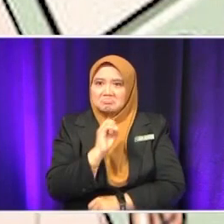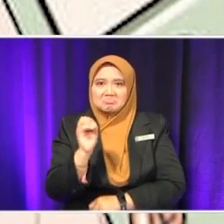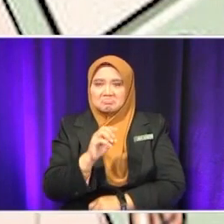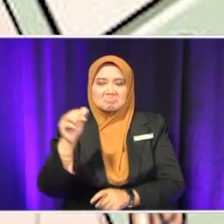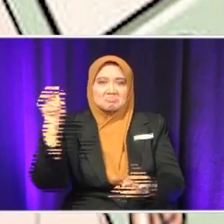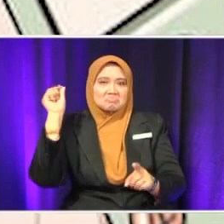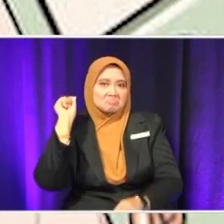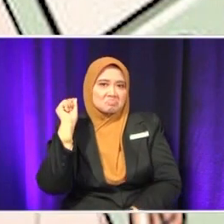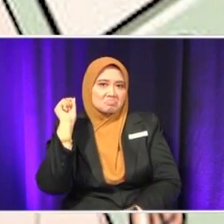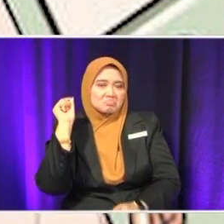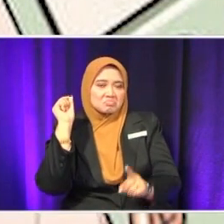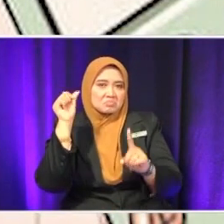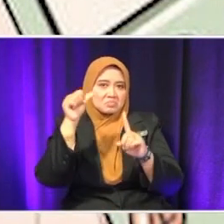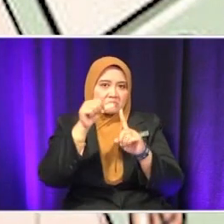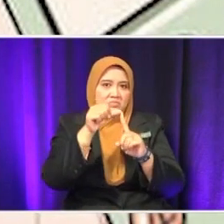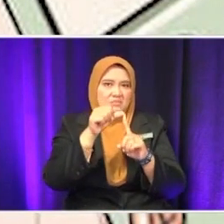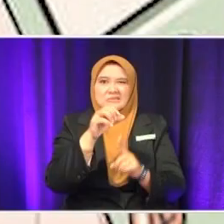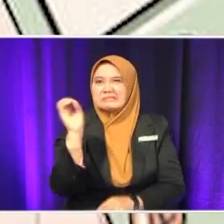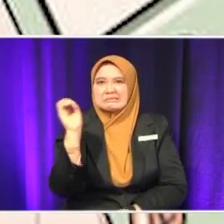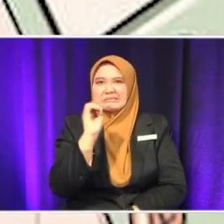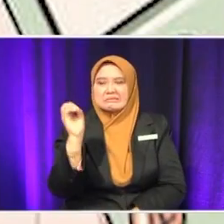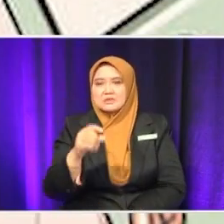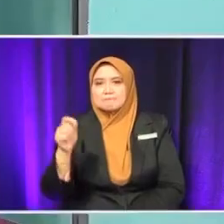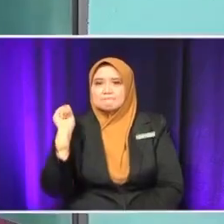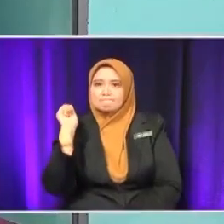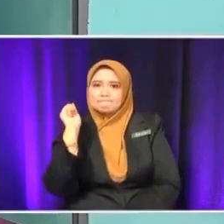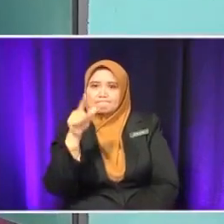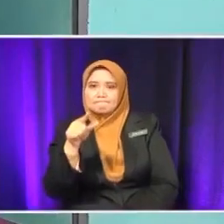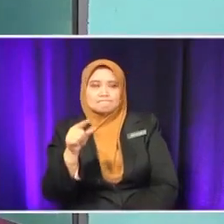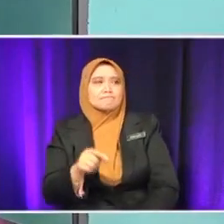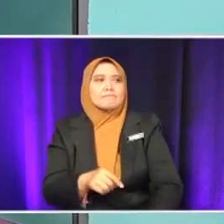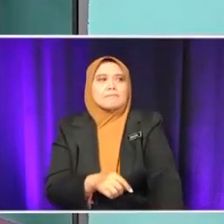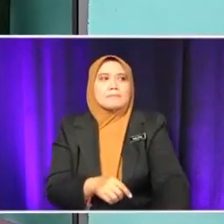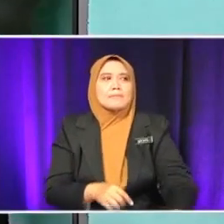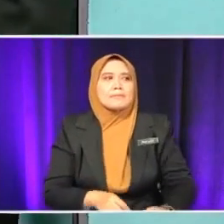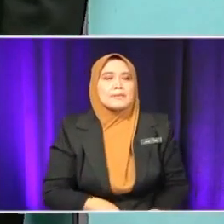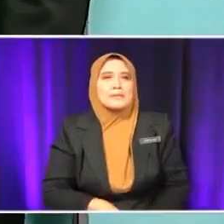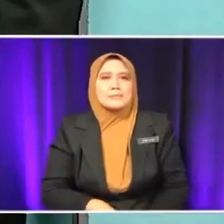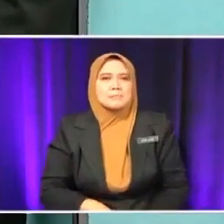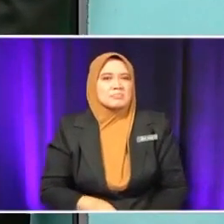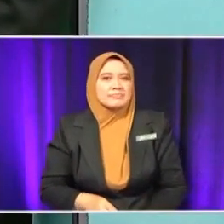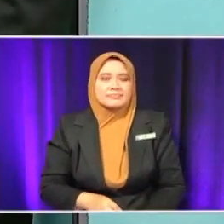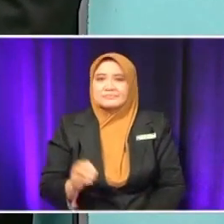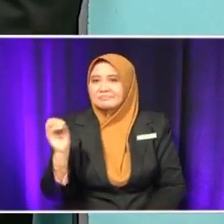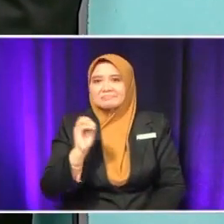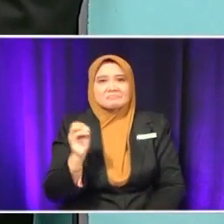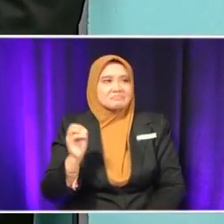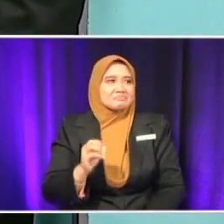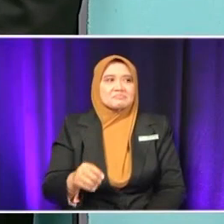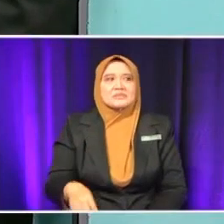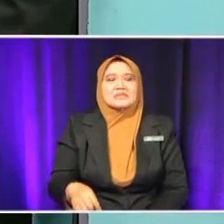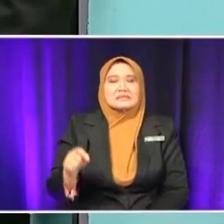Ayu. Kalau graf terarah dia ada penandaan arah. Okey, dan graf tak terarah dia tiada penandaan